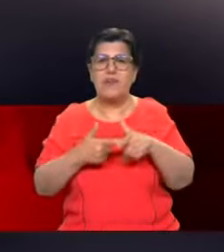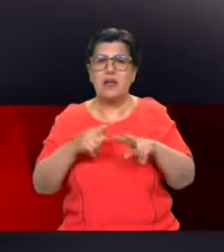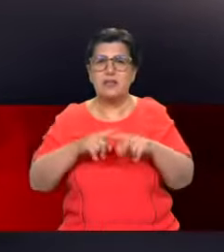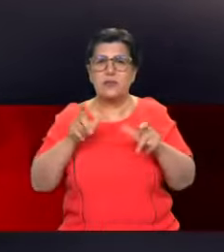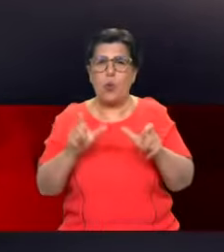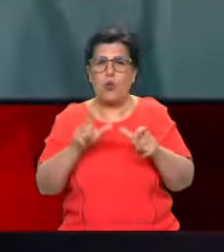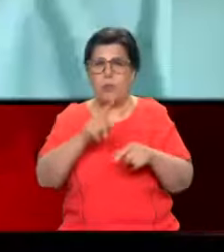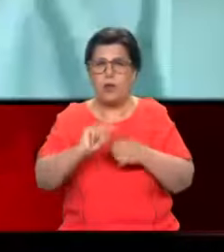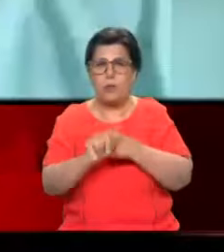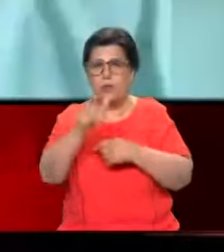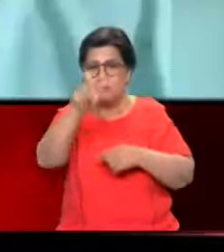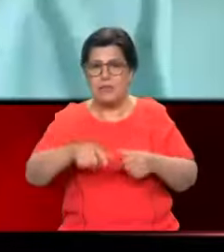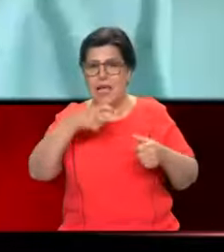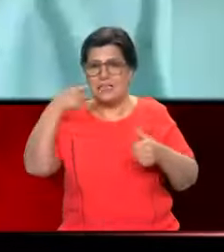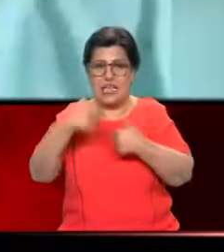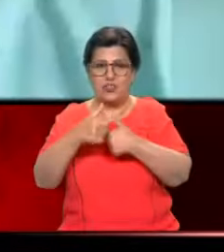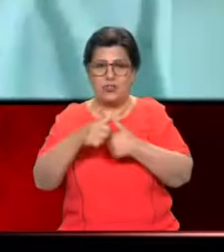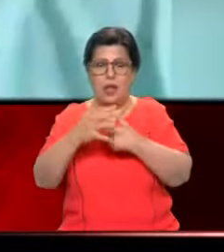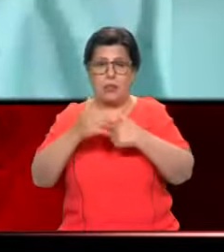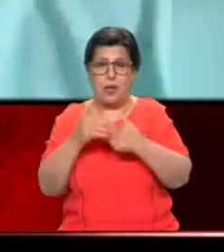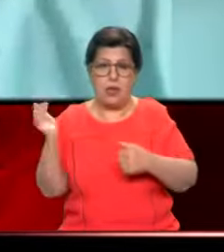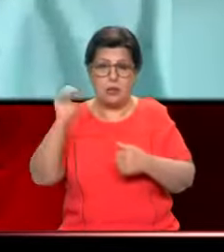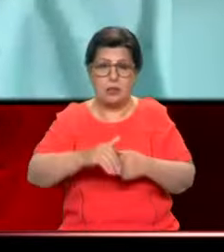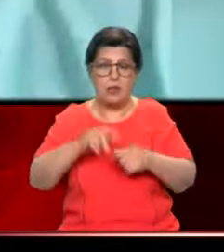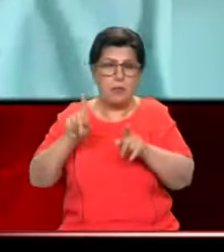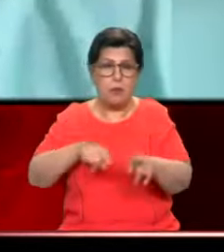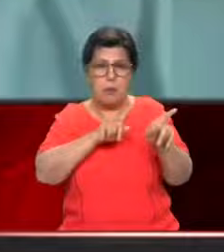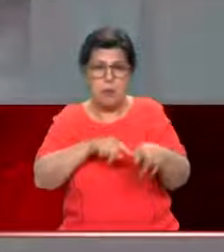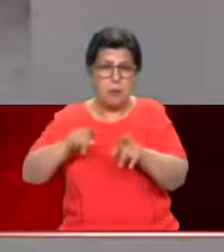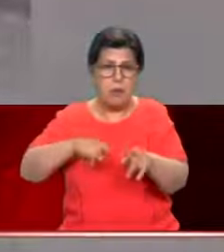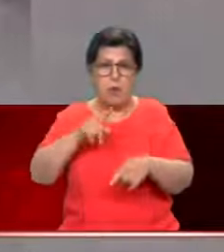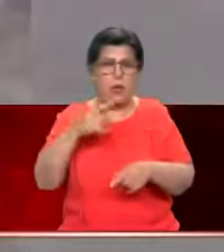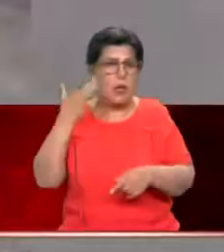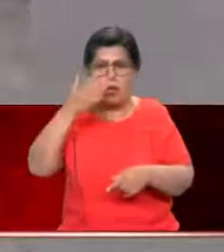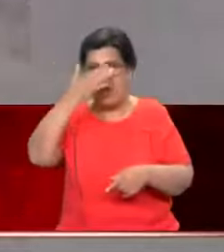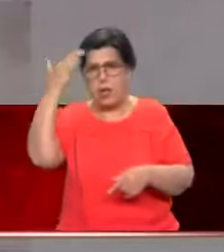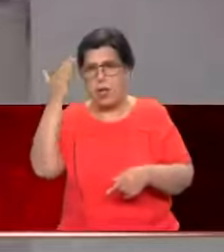eşinin Afyon Karahisar'dan Antalya'ya gelip peşine düştüğünden habersizdi.